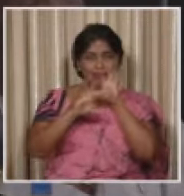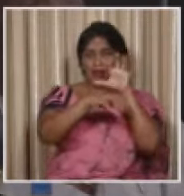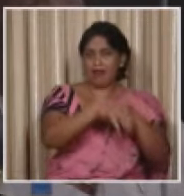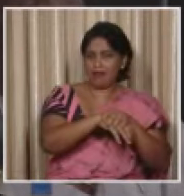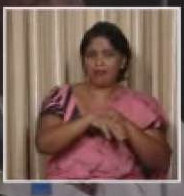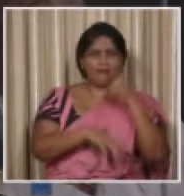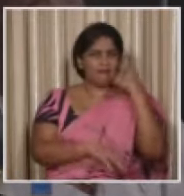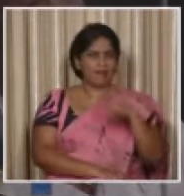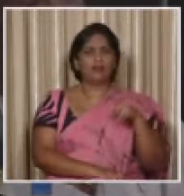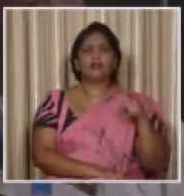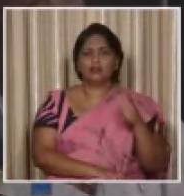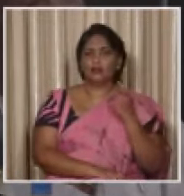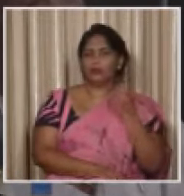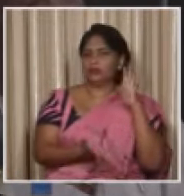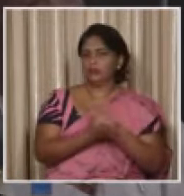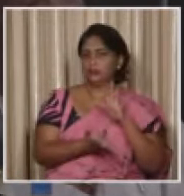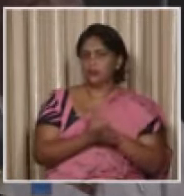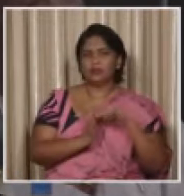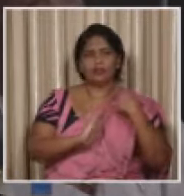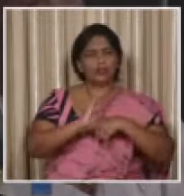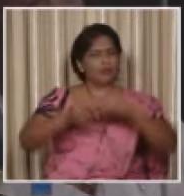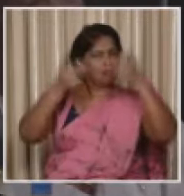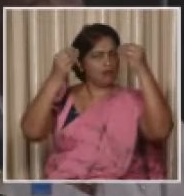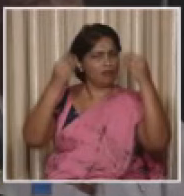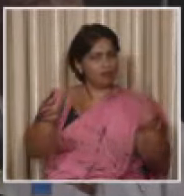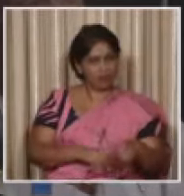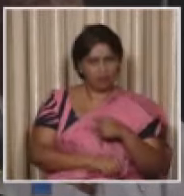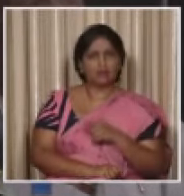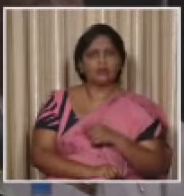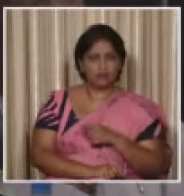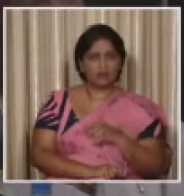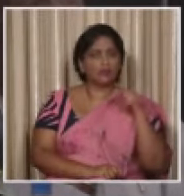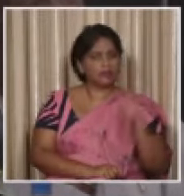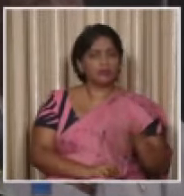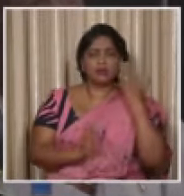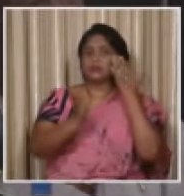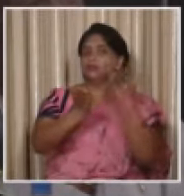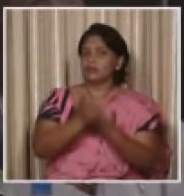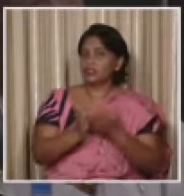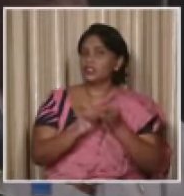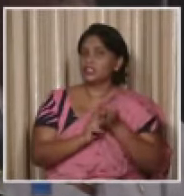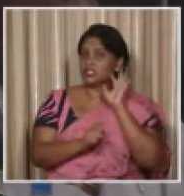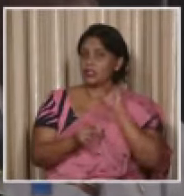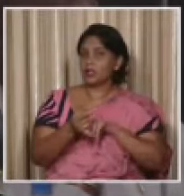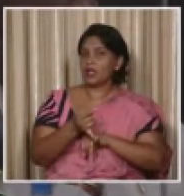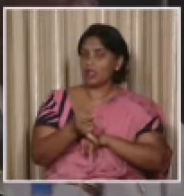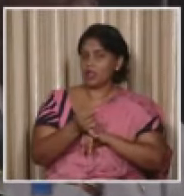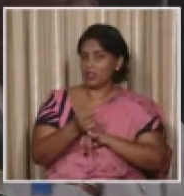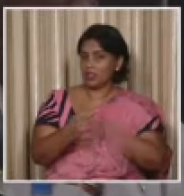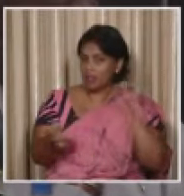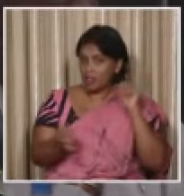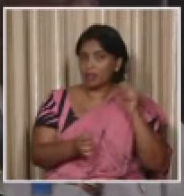හරහා තමයි ඔය මුදල් අච්චු ගහලා රට කඩාගෙන පල්ලෙහාට වැටුනේ. අපි මෙතන ඉදිරිපත් කළ තියෙනවා ජනාධිපති ලේකම්වරයා